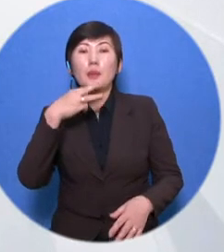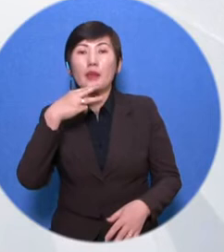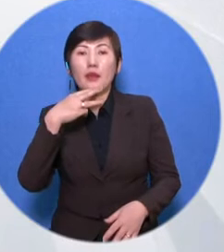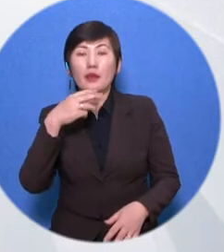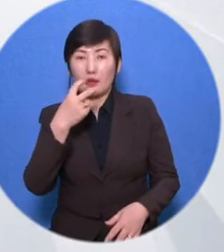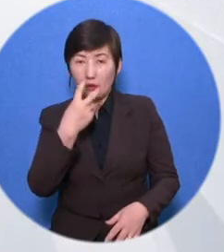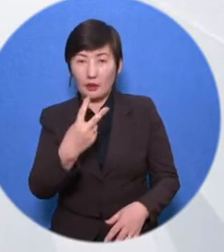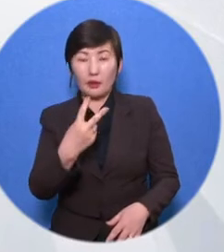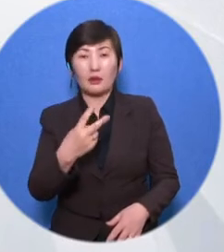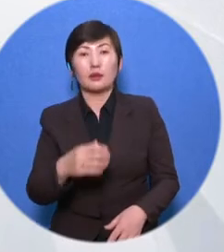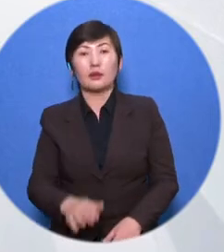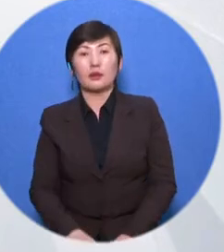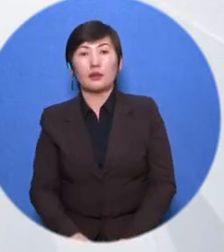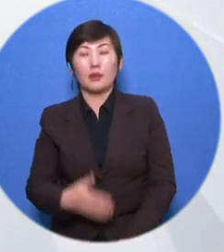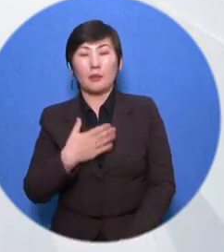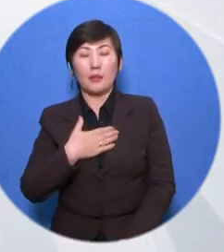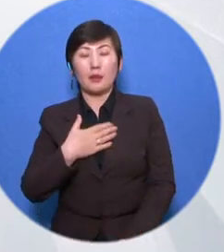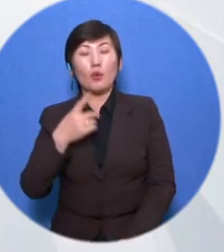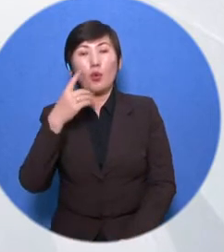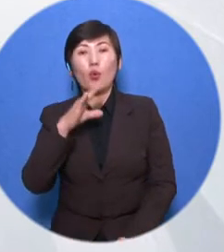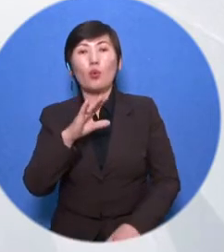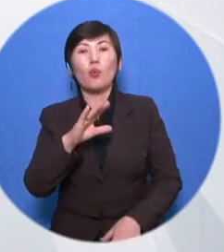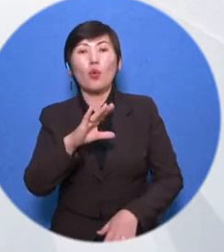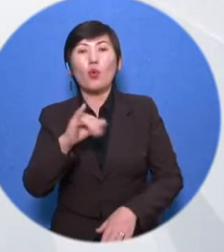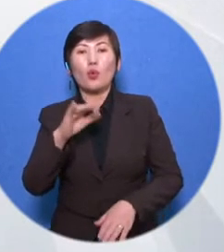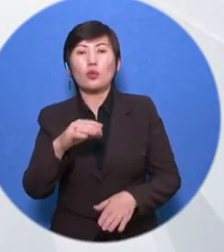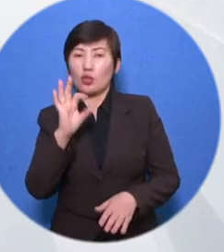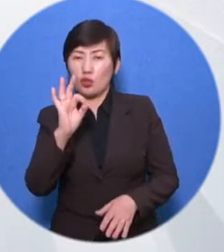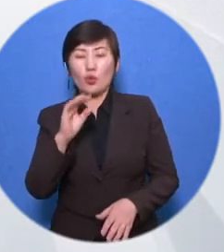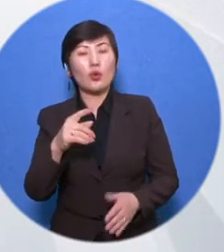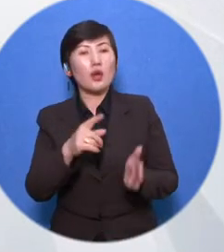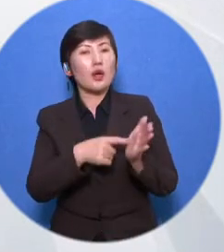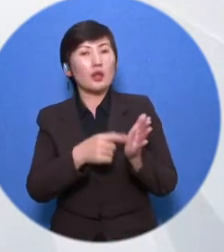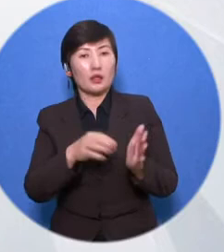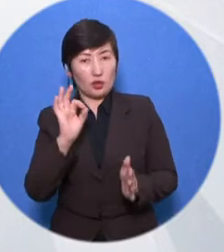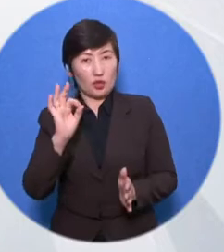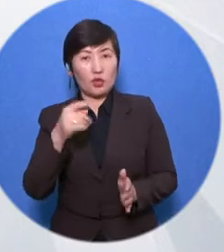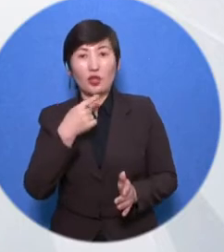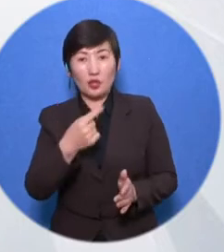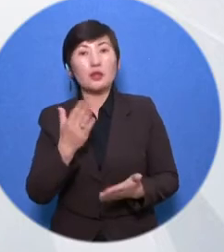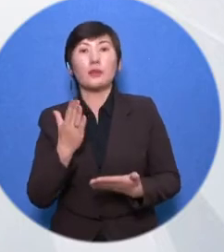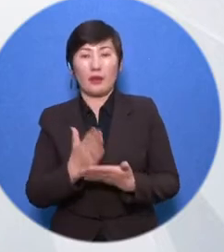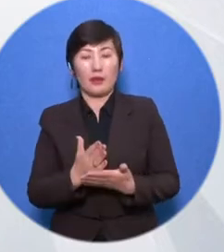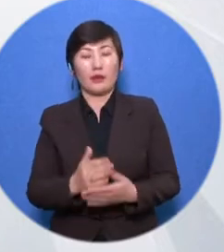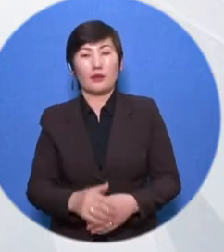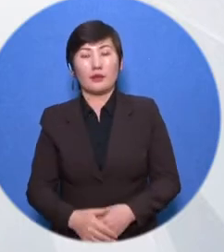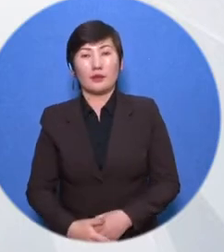мэдээллээс харах юм бол бид нар усаа зөв цогцтой хэрэглэж хэвших хэрэгтэй гэдгийг бидэнд сануулж байна.